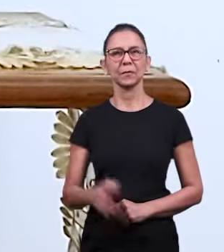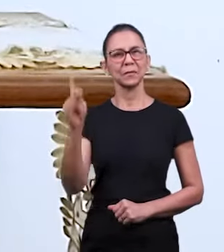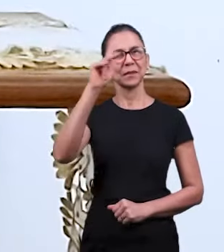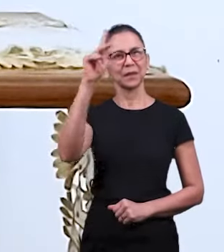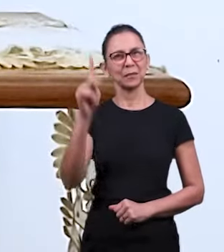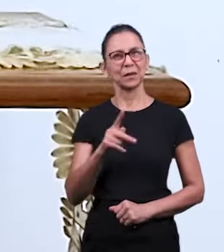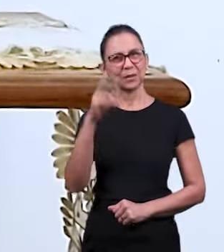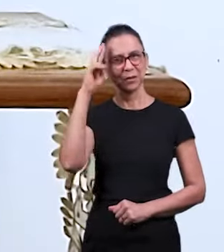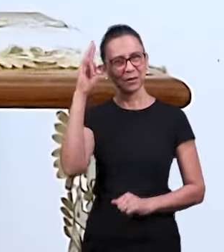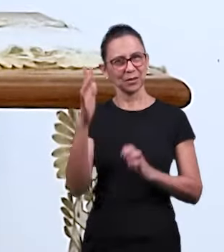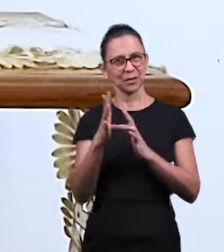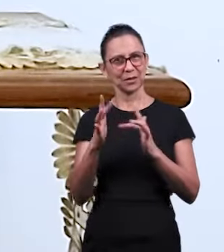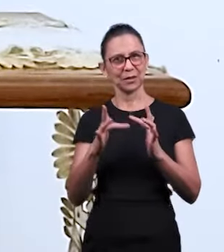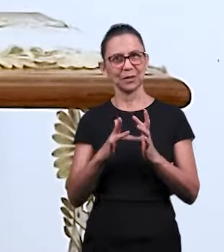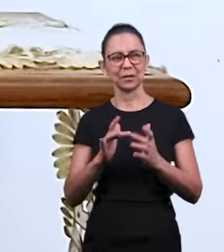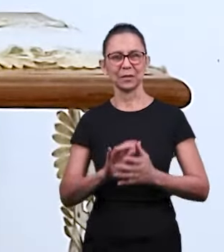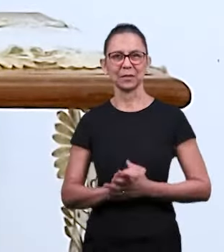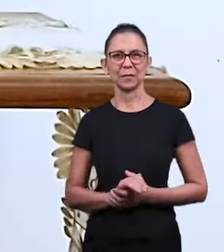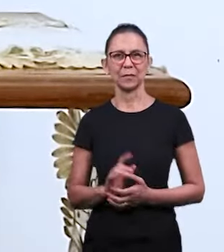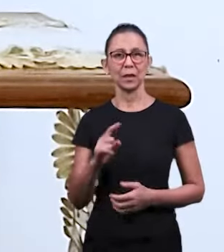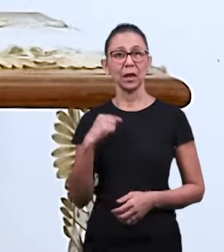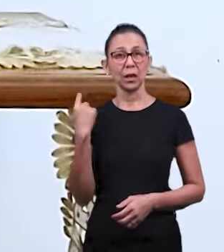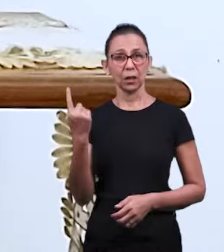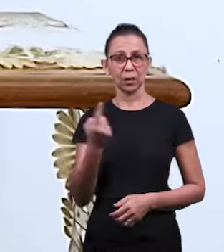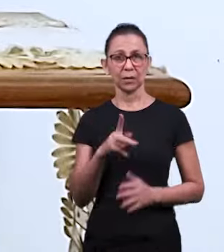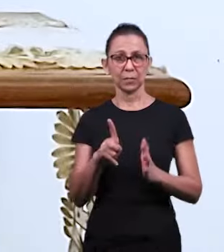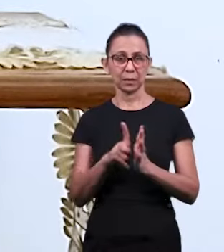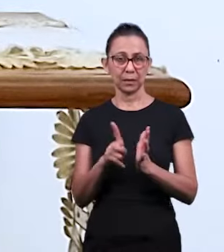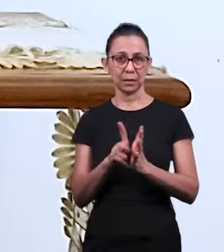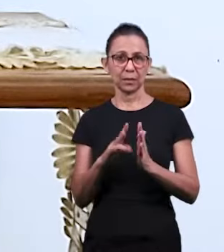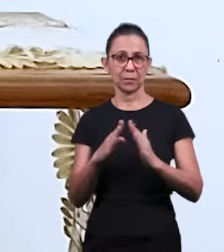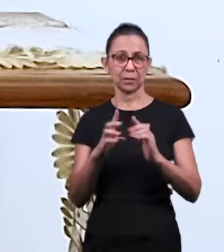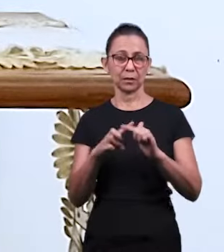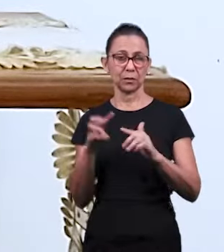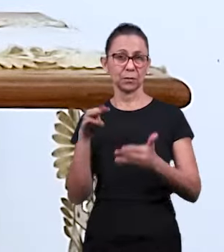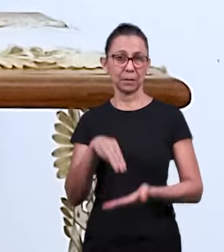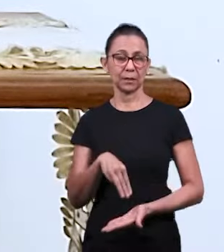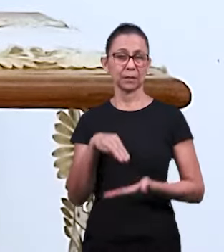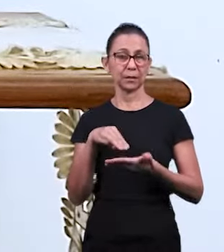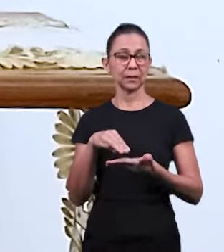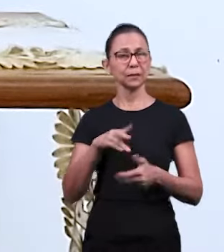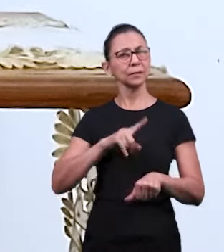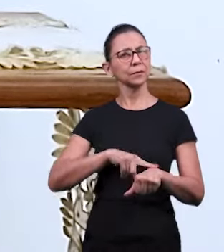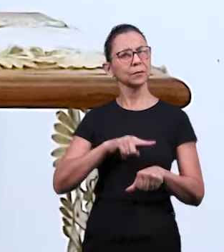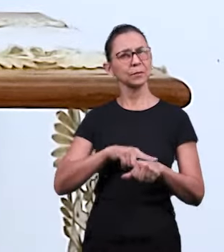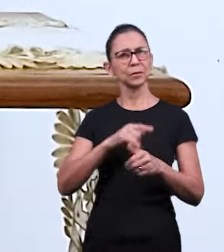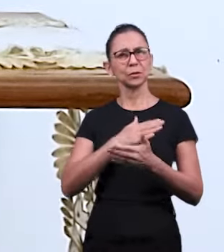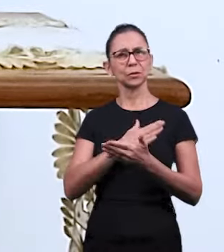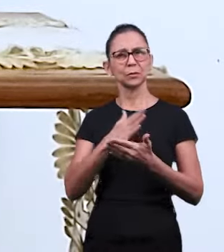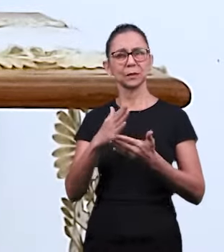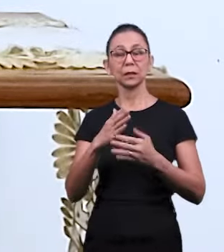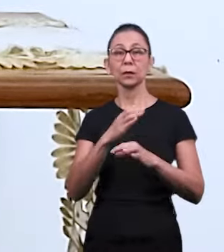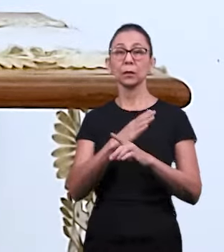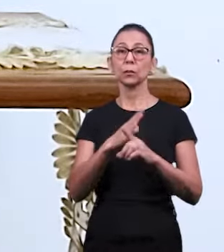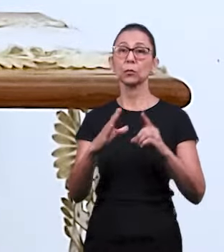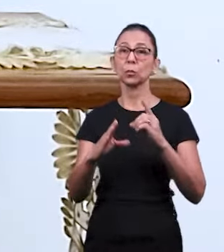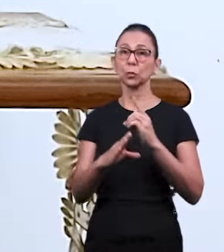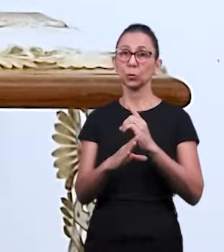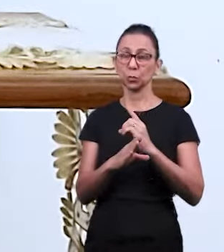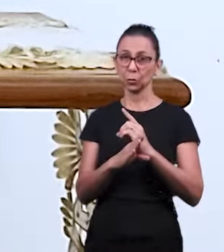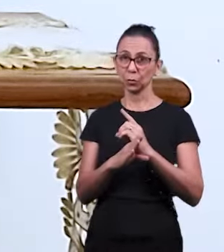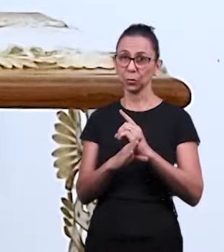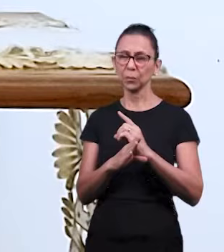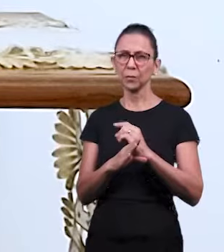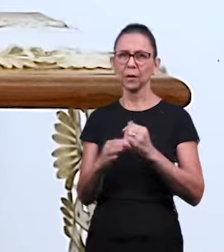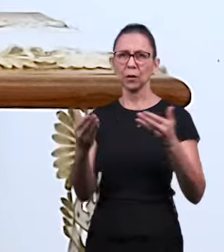Божий всем вам. Мы из Церкви Христианской Маранафы будем начинать наше богослужение Богу